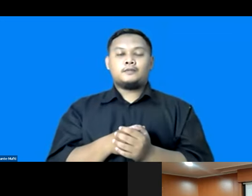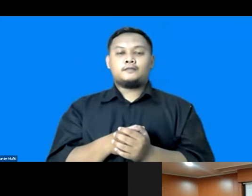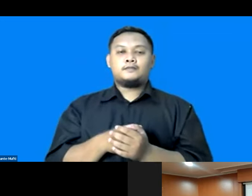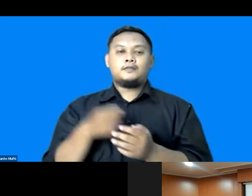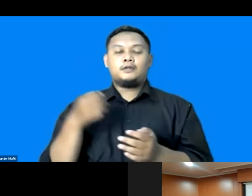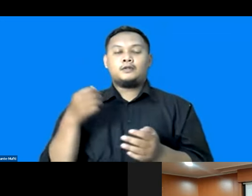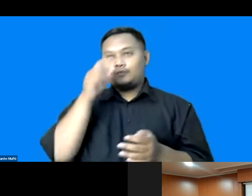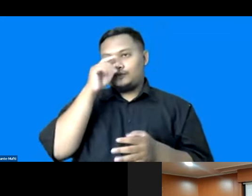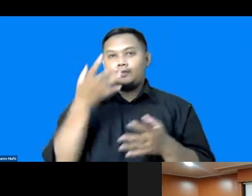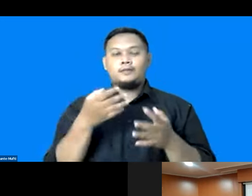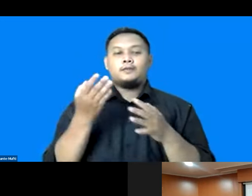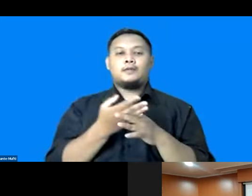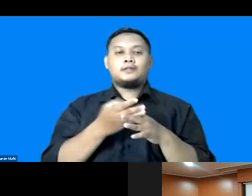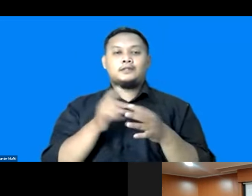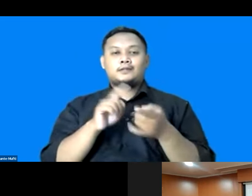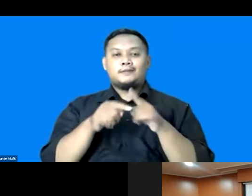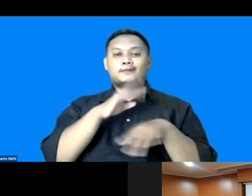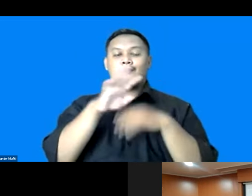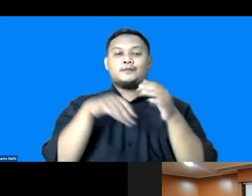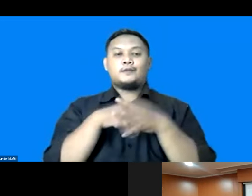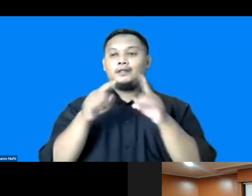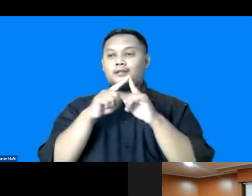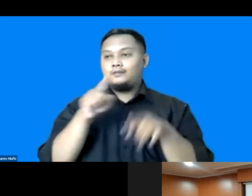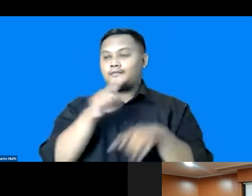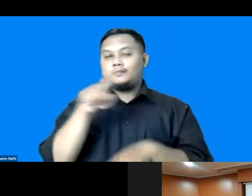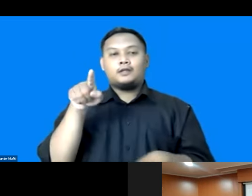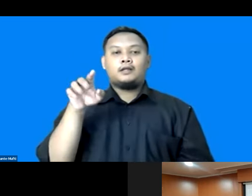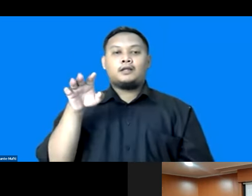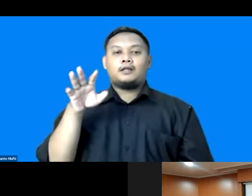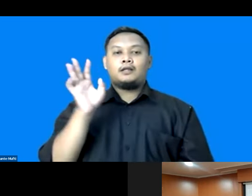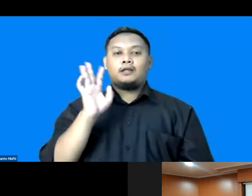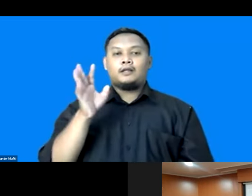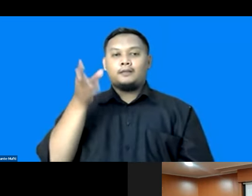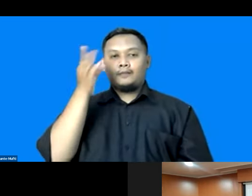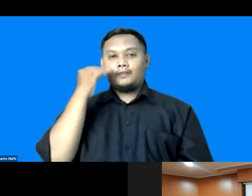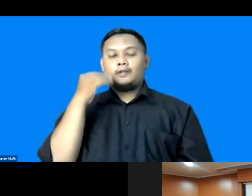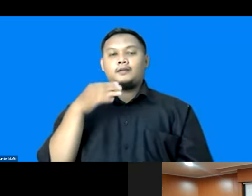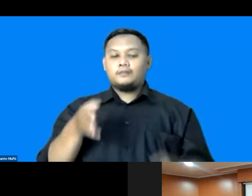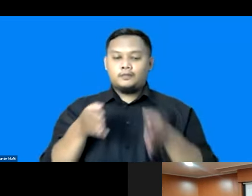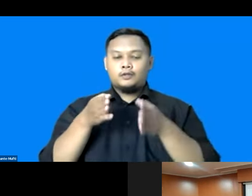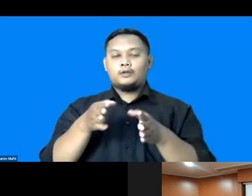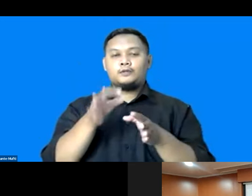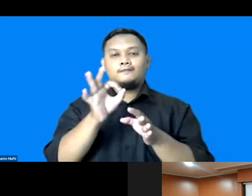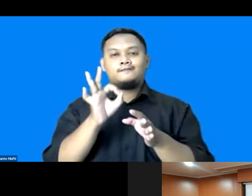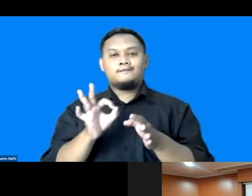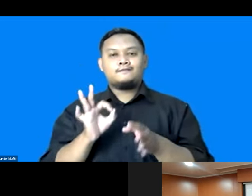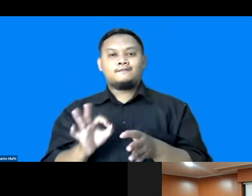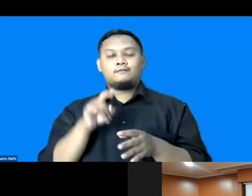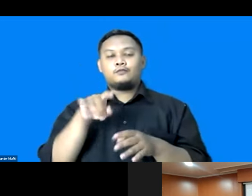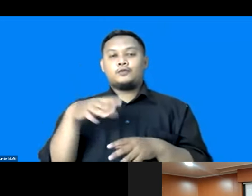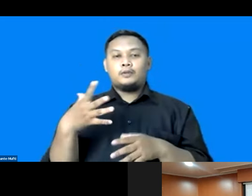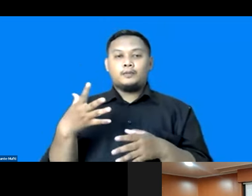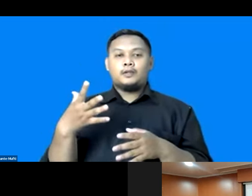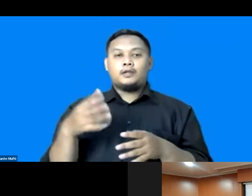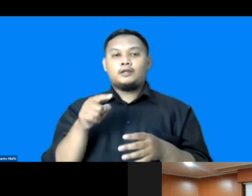mengakomodir teman-teman. Tetapi mereka tidak paham fungsi garis lurus, dot-dot-dot itu apa. Jadi itu